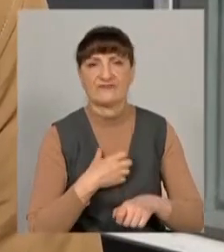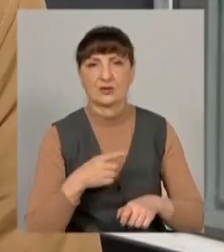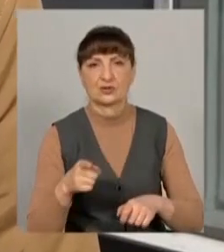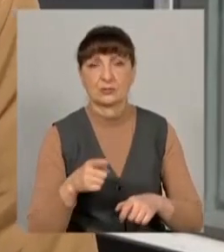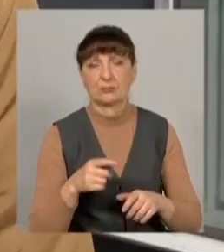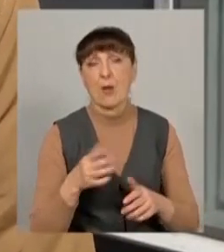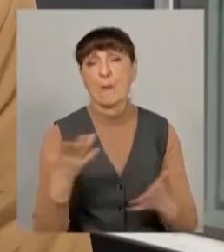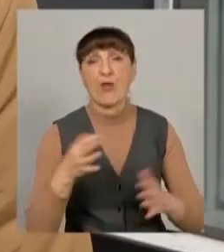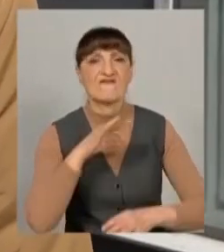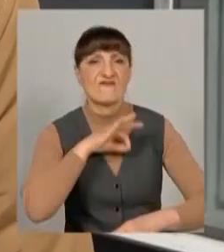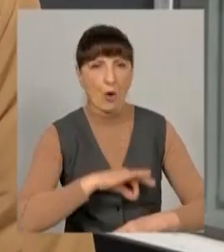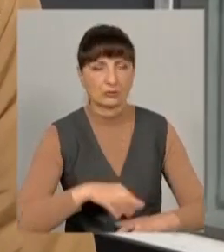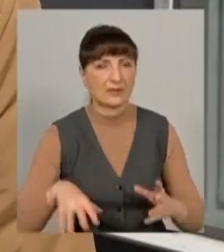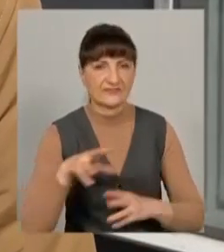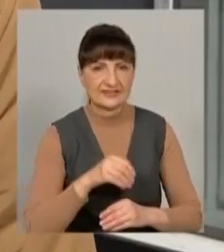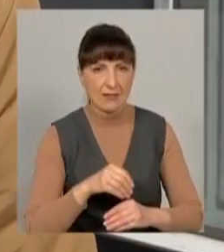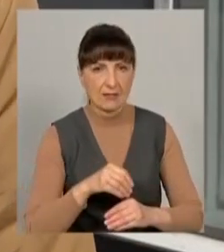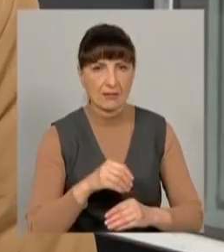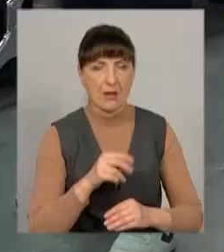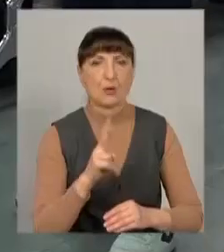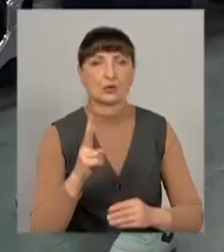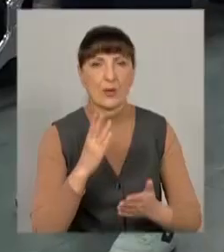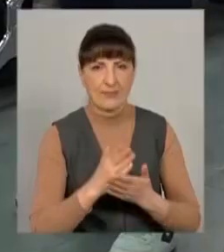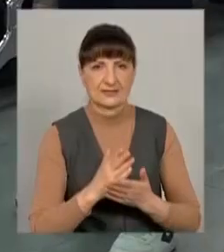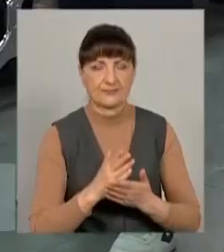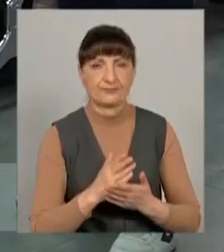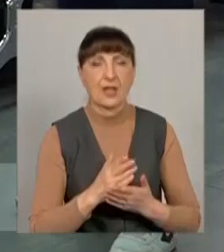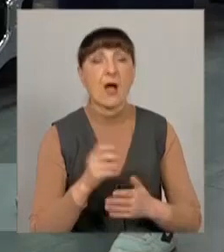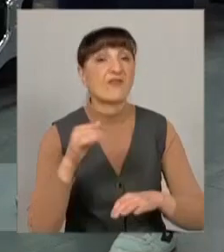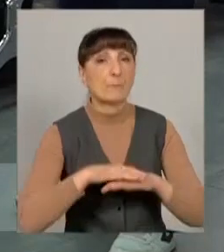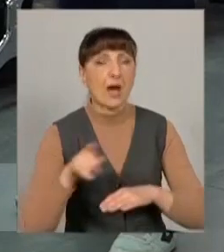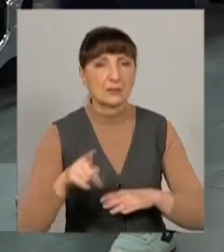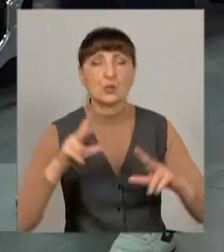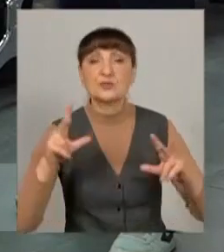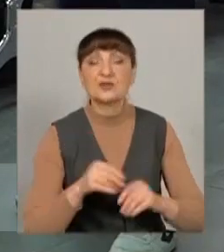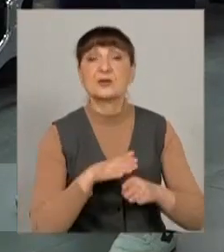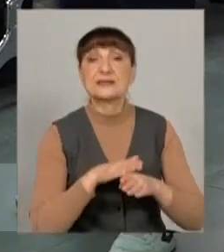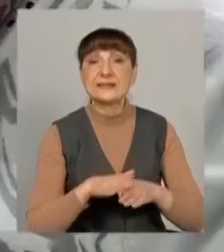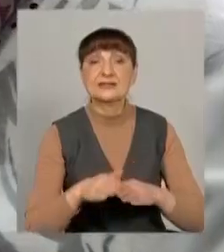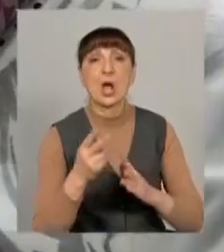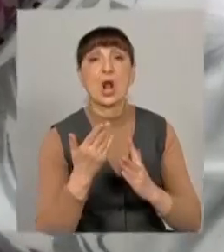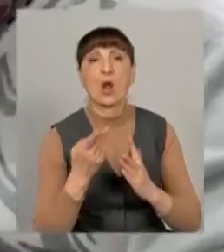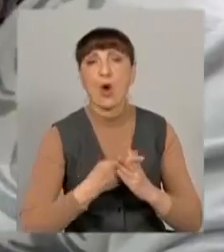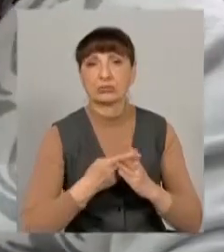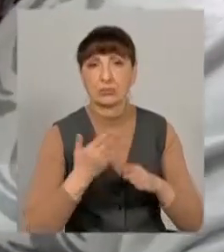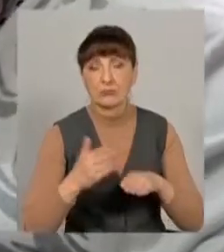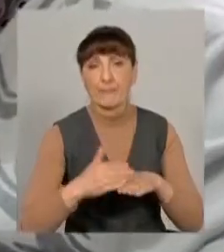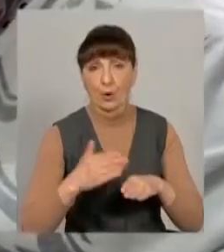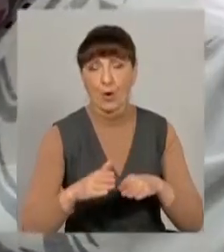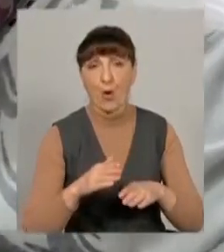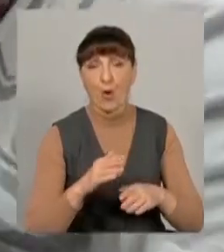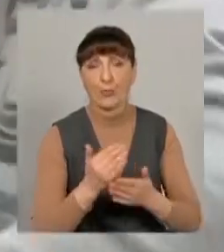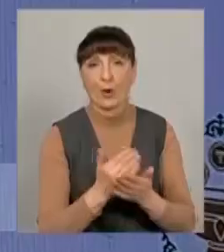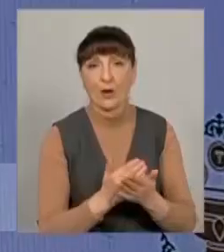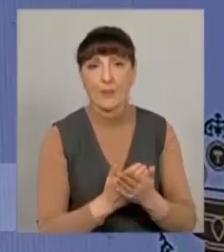более выгодна для всех вкладчиков, которые имеются. Напомнили в банке об успешной реализации льготных ипотечных программ. По проекту